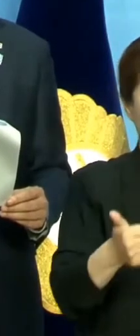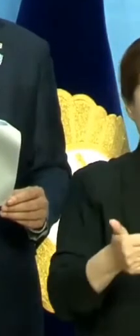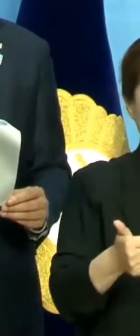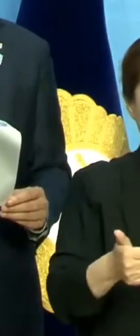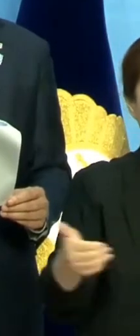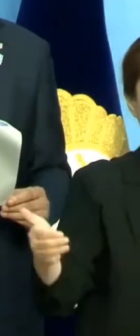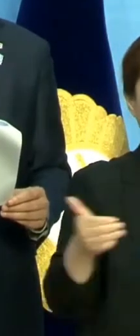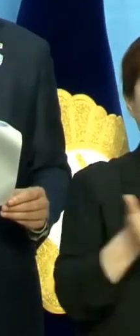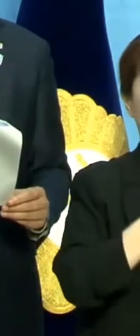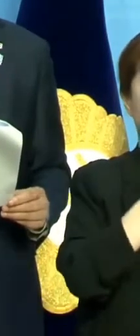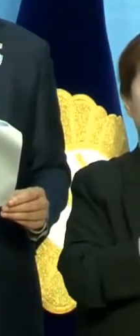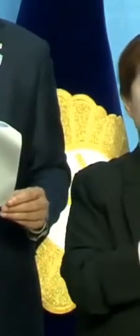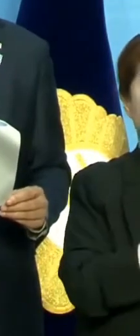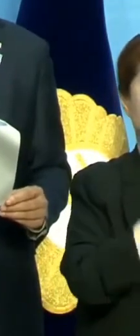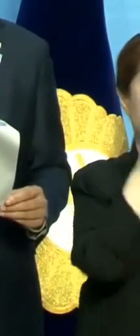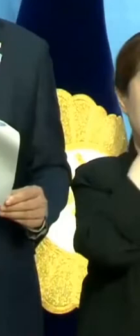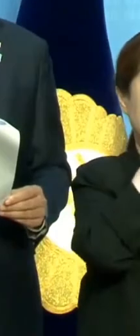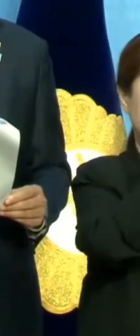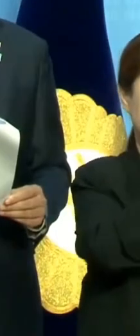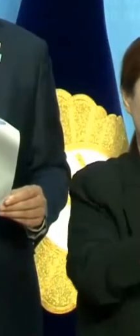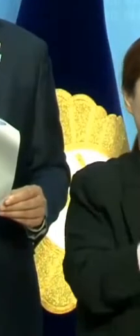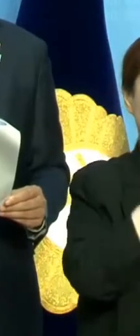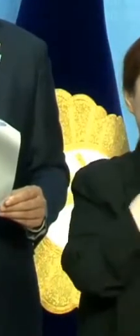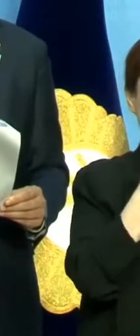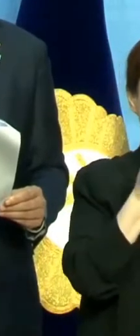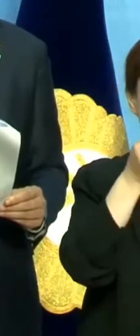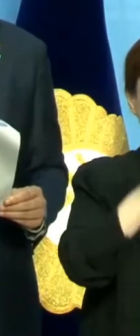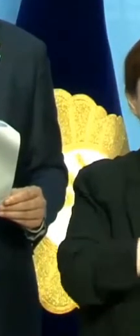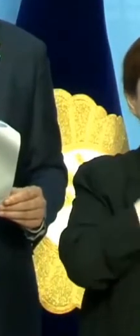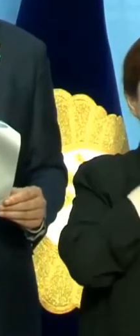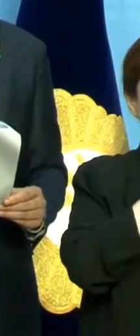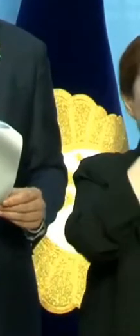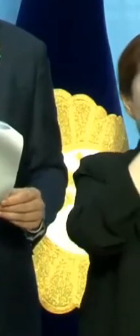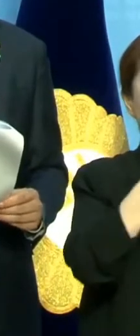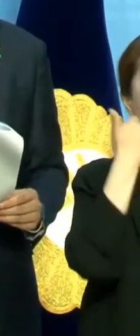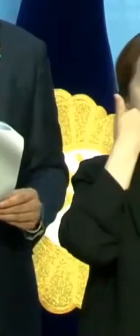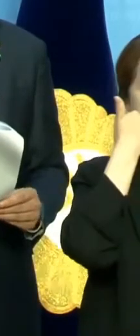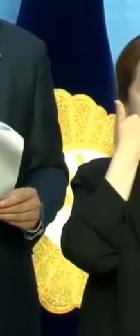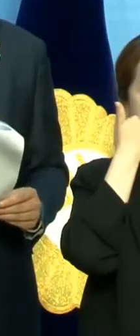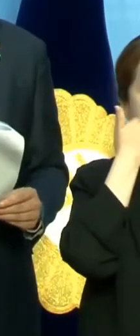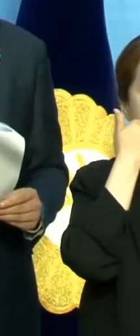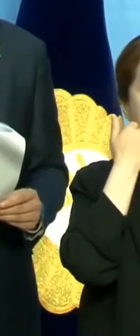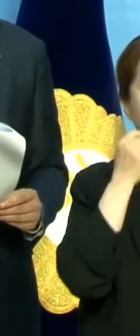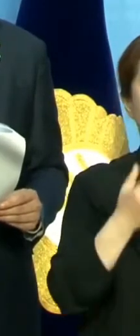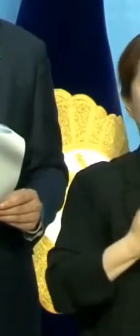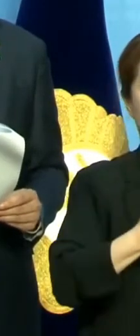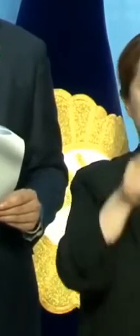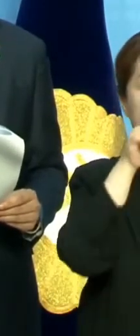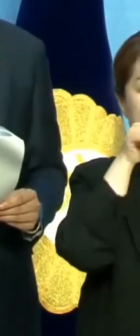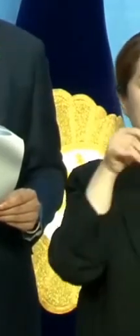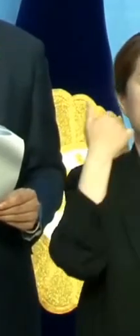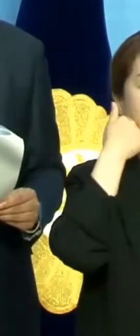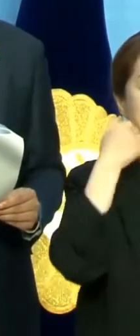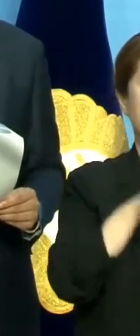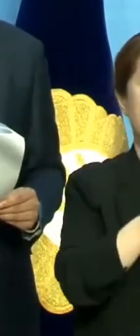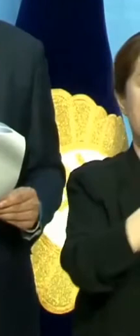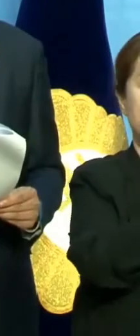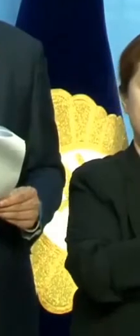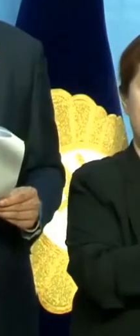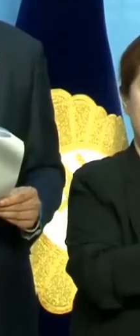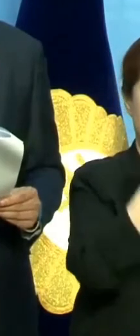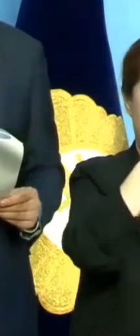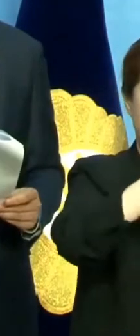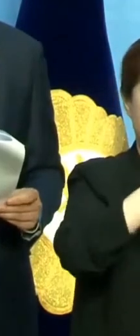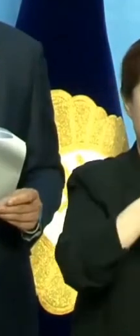이르게 한 종범은 악성 댓글이었지만 정작 진짜 주범은 따로 있다는 사실을 알게 되었습니다. 그 주범은 구단과 코칭